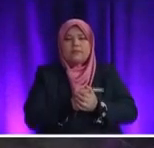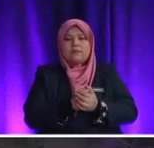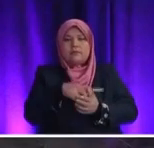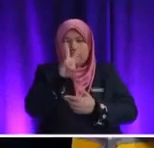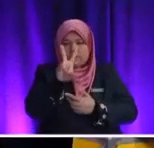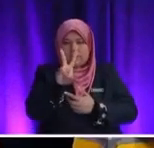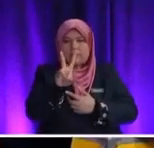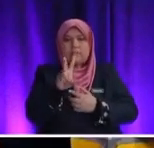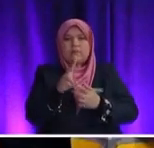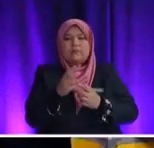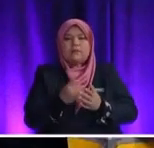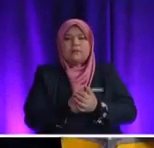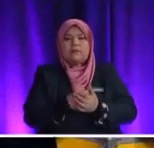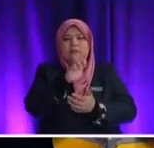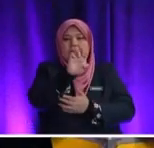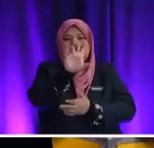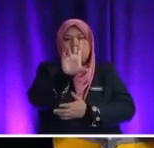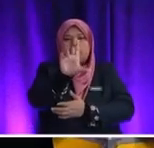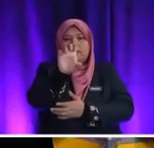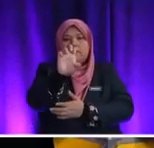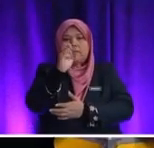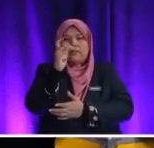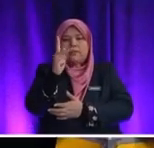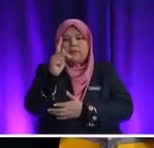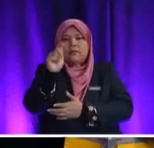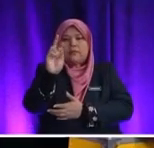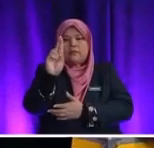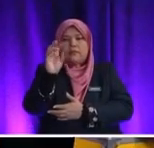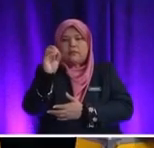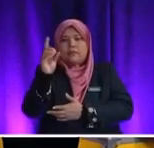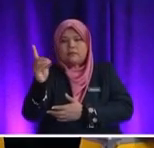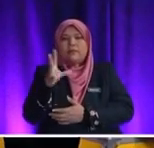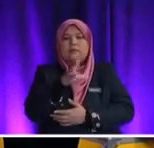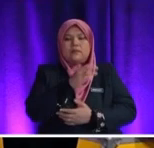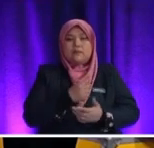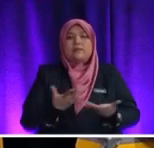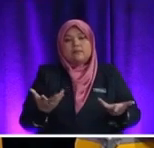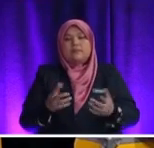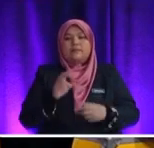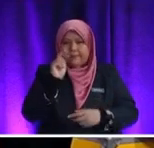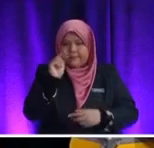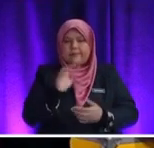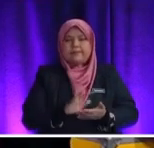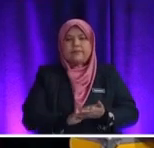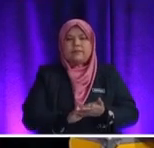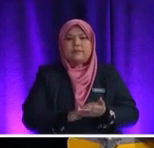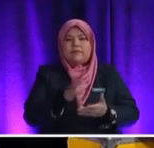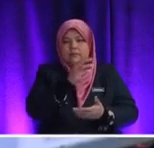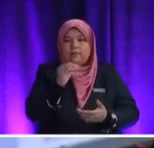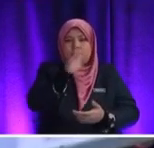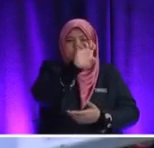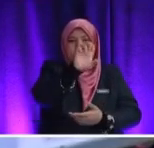chord direktur apa yang dikatakan elektro tuh itu tengok nanti ya dan yang ketiga adalah elektrolit bunyi macam